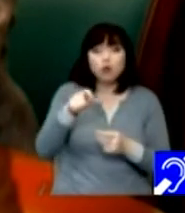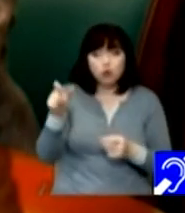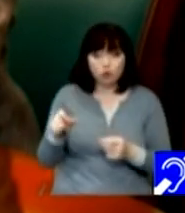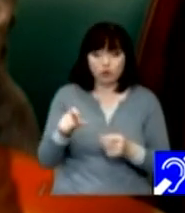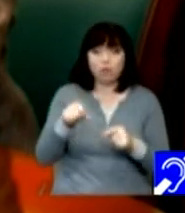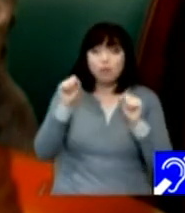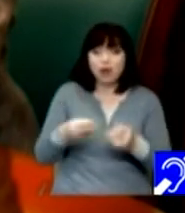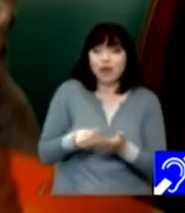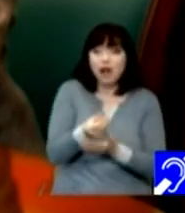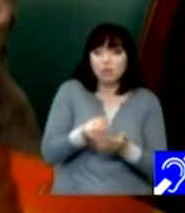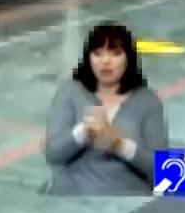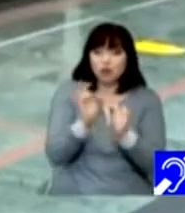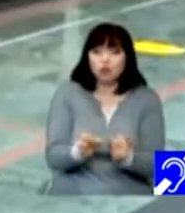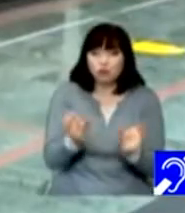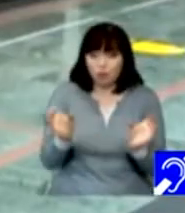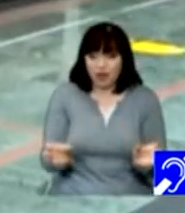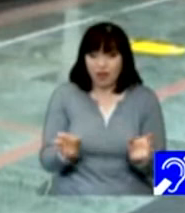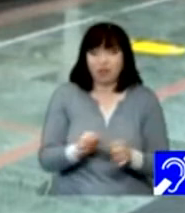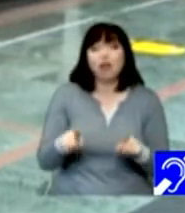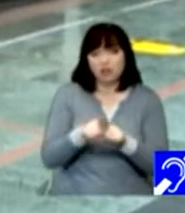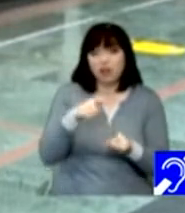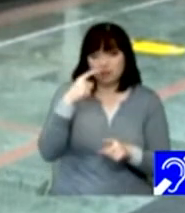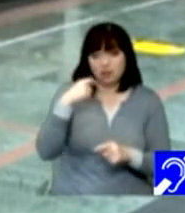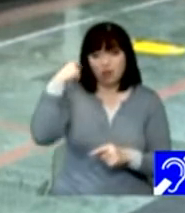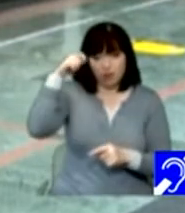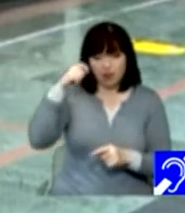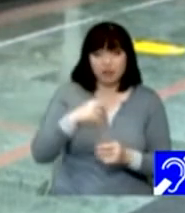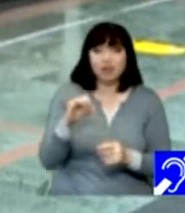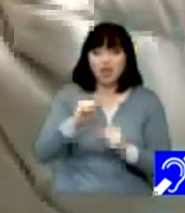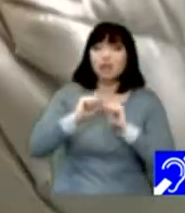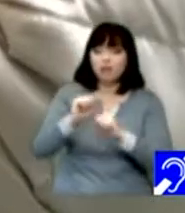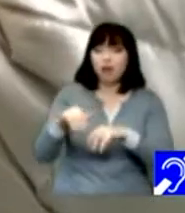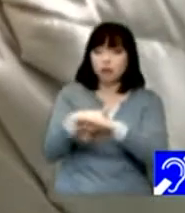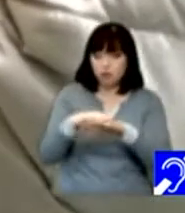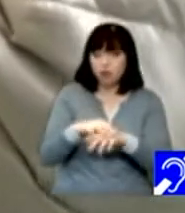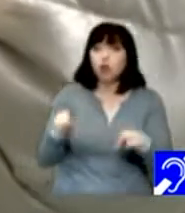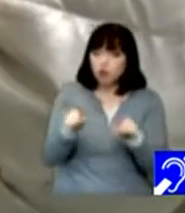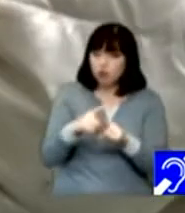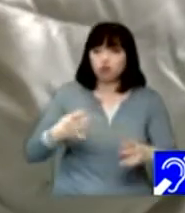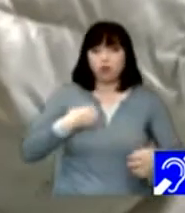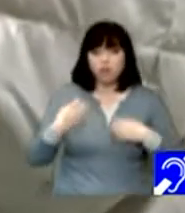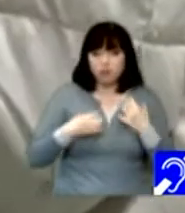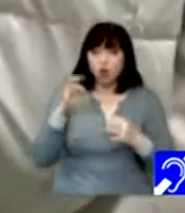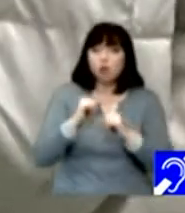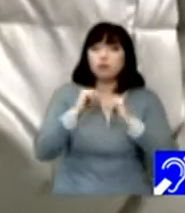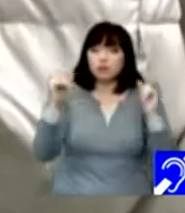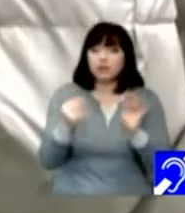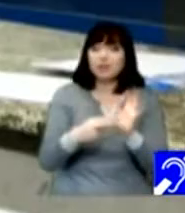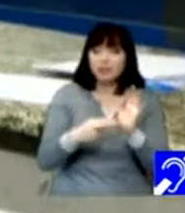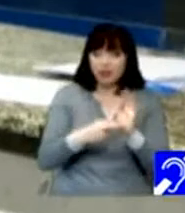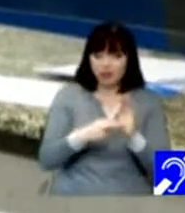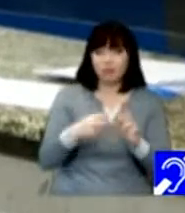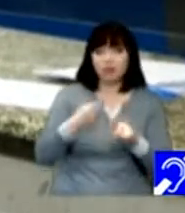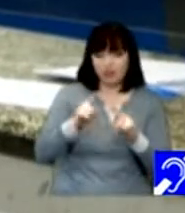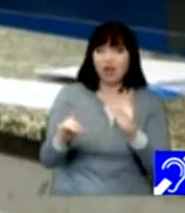pentru achitarea agentului termic, a afirmat șefa statului. Și avocatul poporului s-a arătat îngrijorat de creșterea tarifelor la